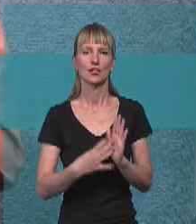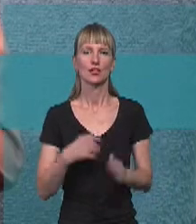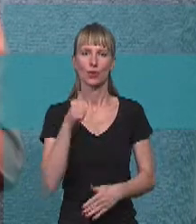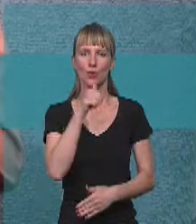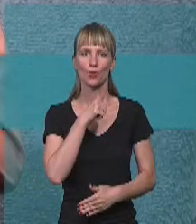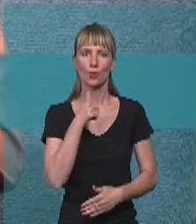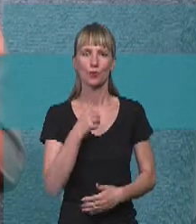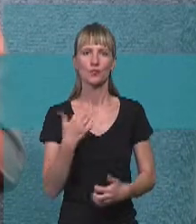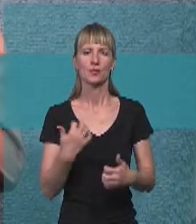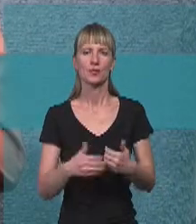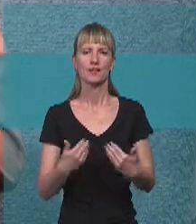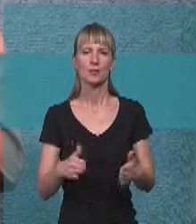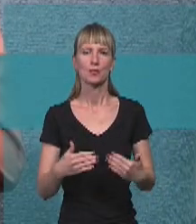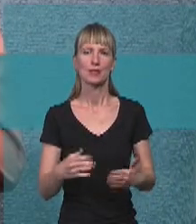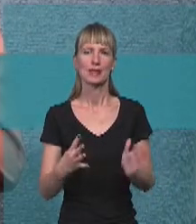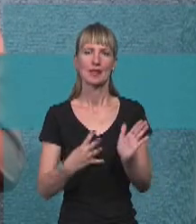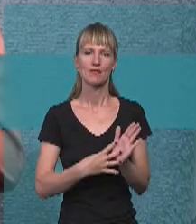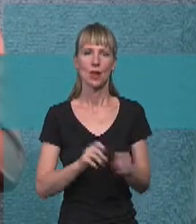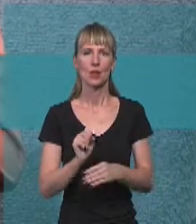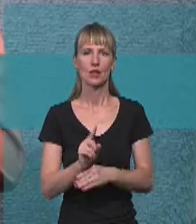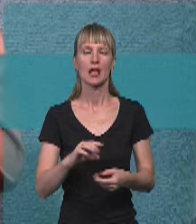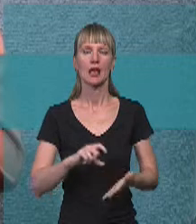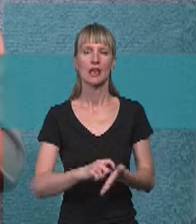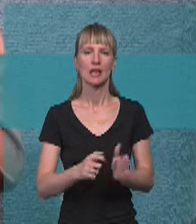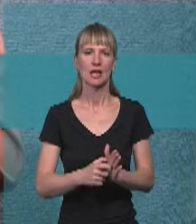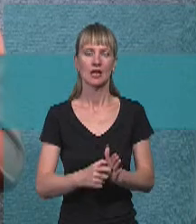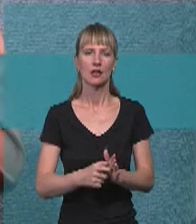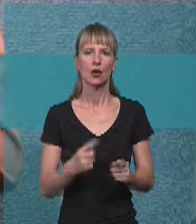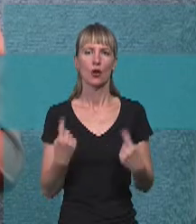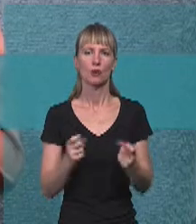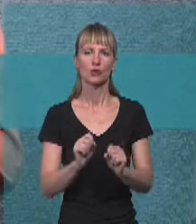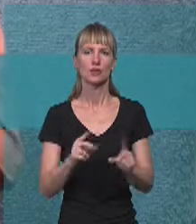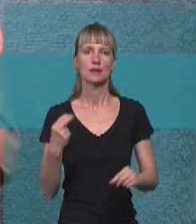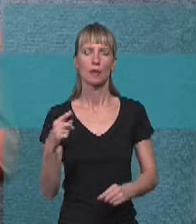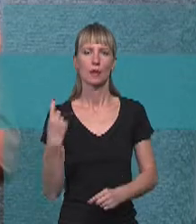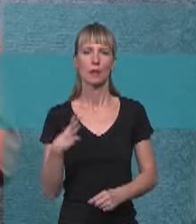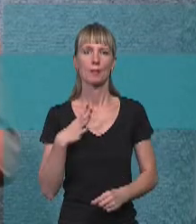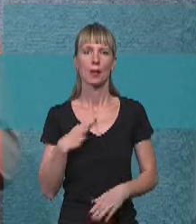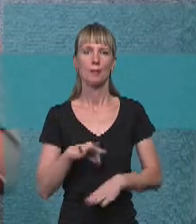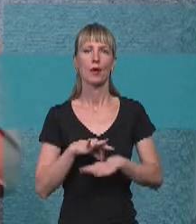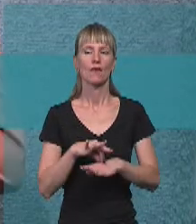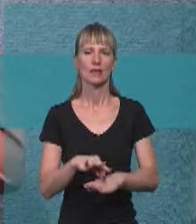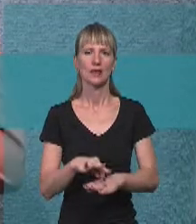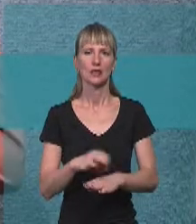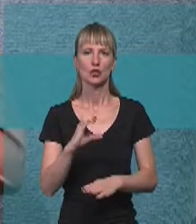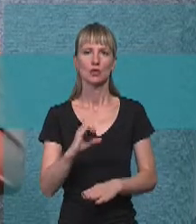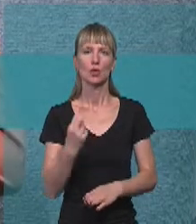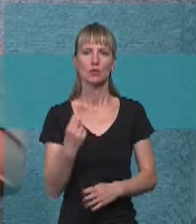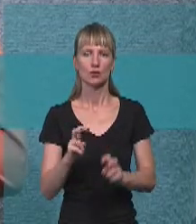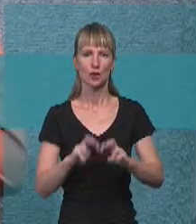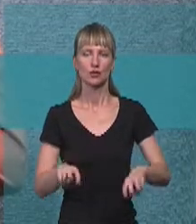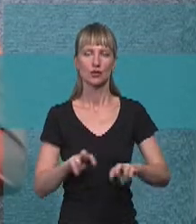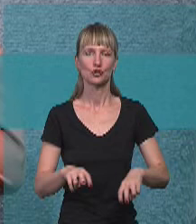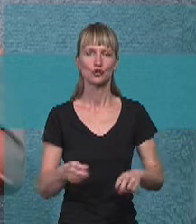року серед випускників 9-11 класів загальноосвітніх шкіл Запорізької області було проведено соціологічне